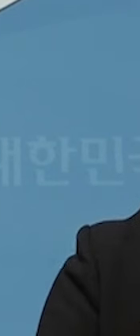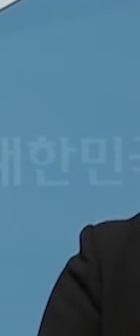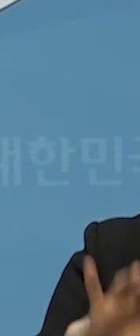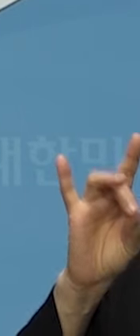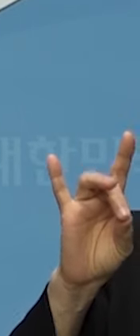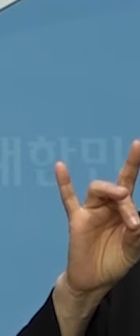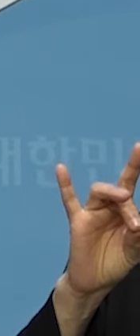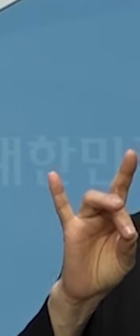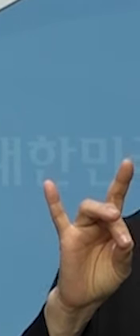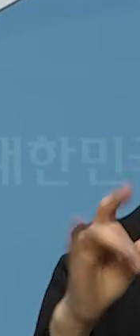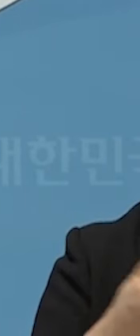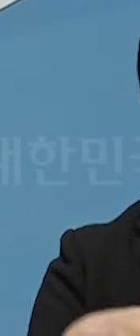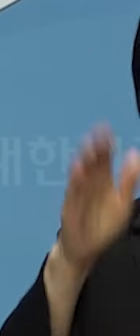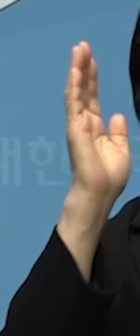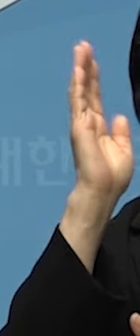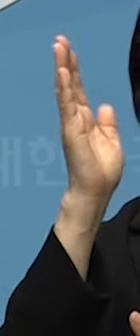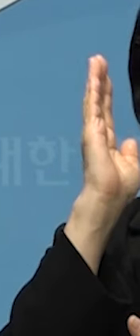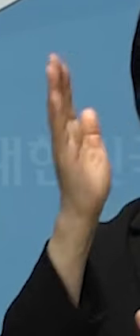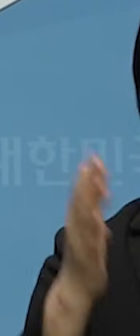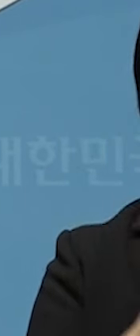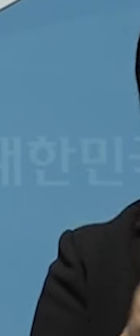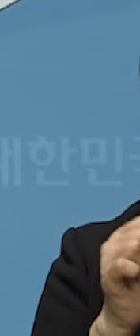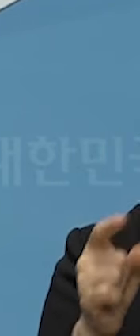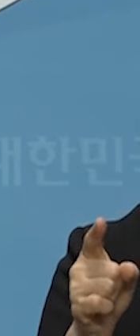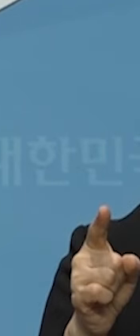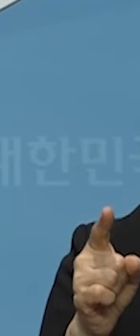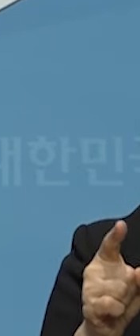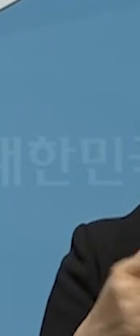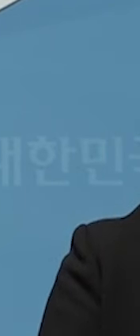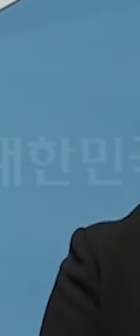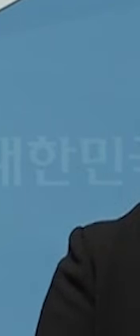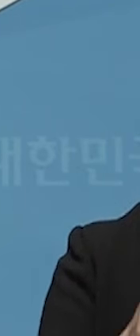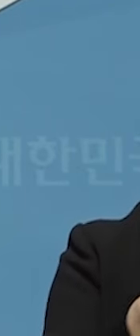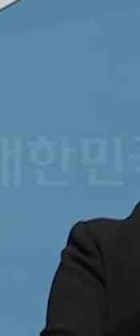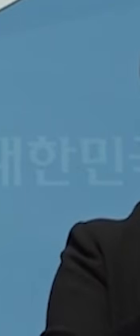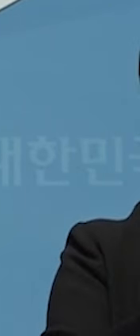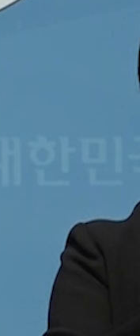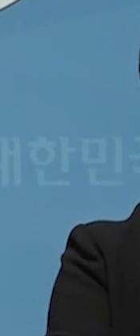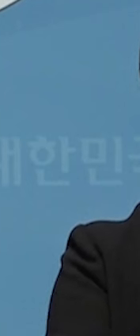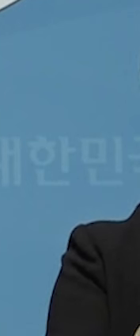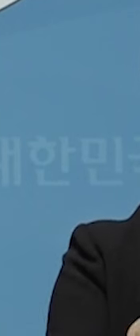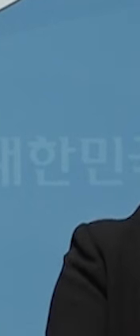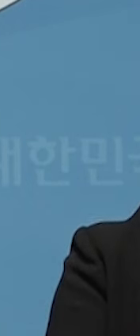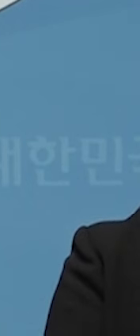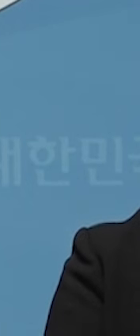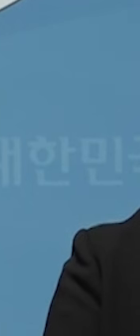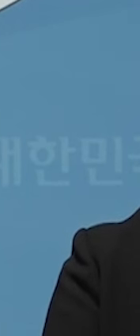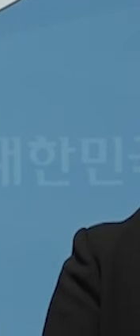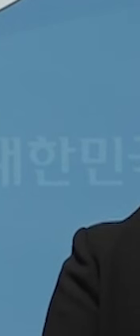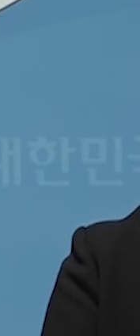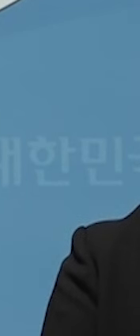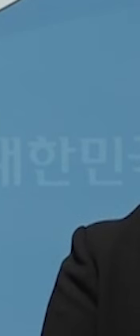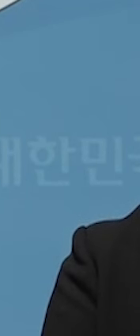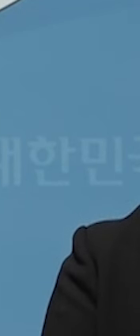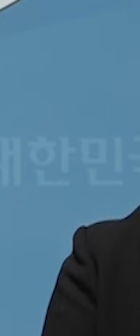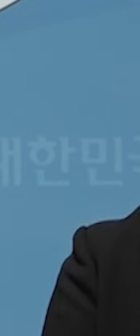처음으로 역설한 분이 허구연 KBO 총재이기 때문에